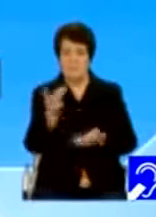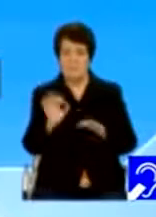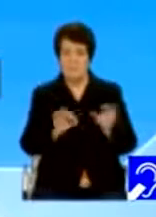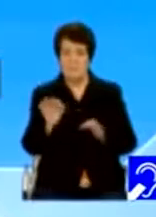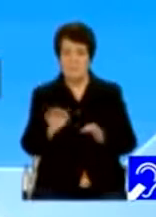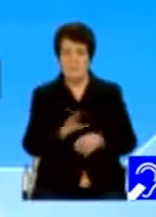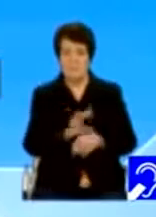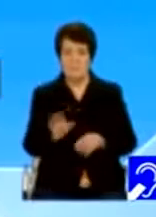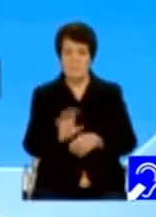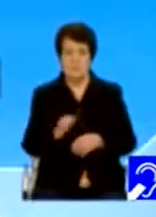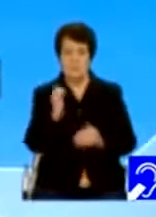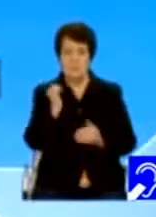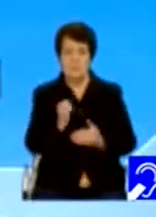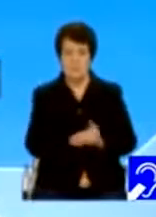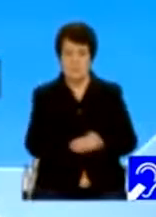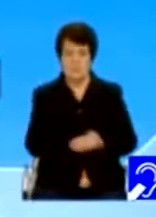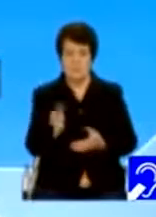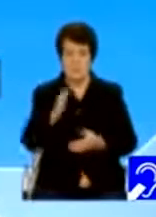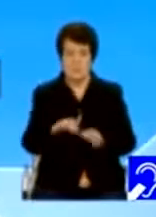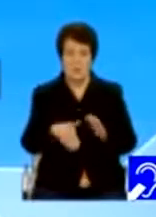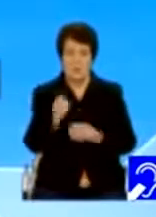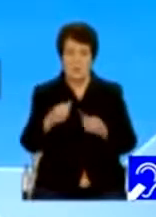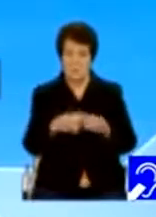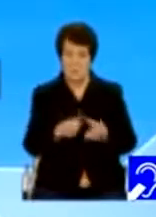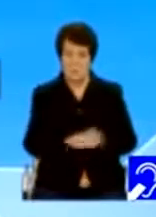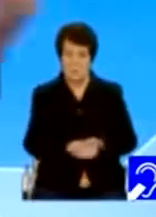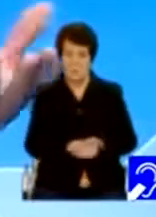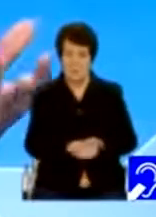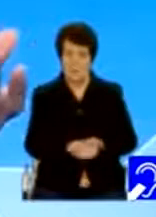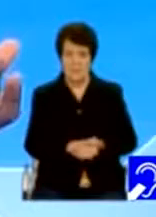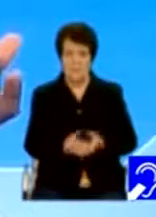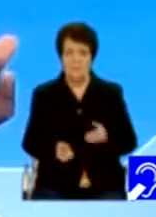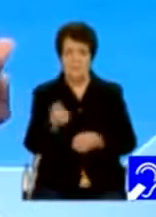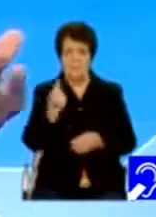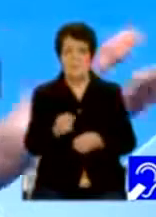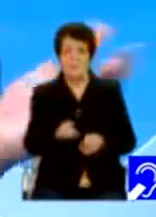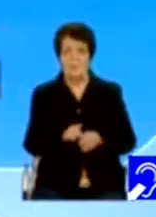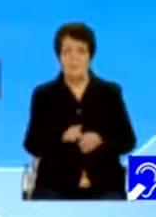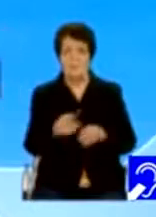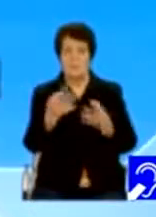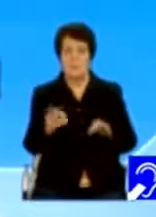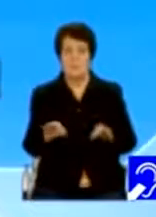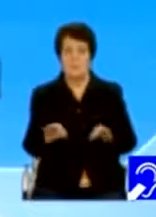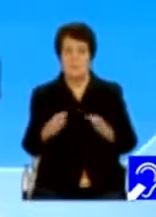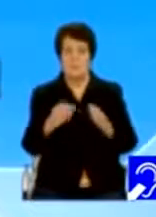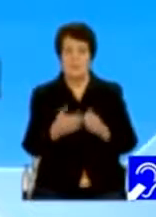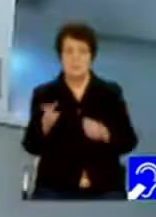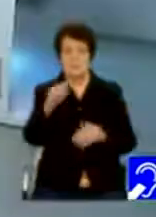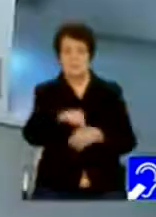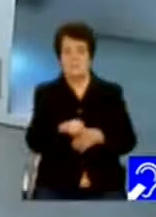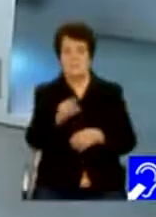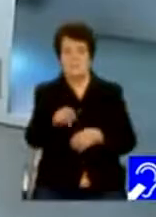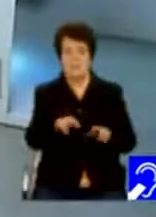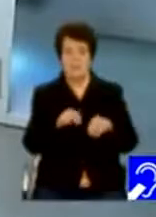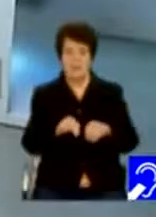ca să nu fie o lovitură rușinoasă după campania electorală când va trebui să explice de unde a apărut Costiucu Democrația Acasă în Parlament.